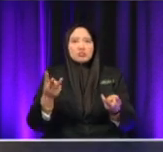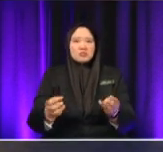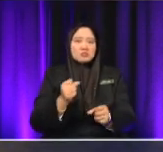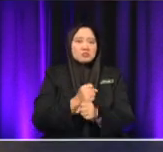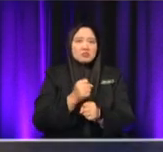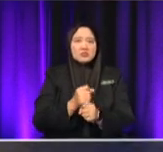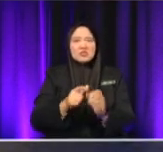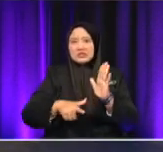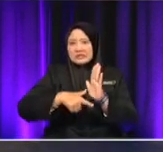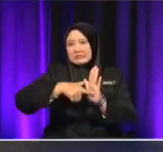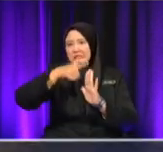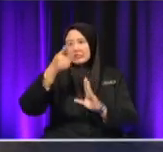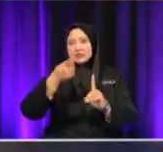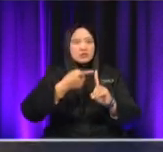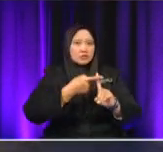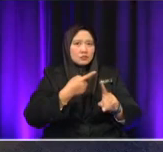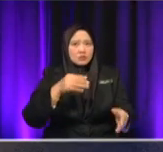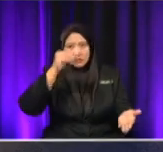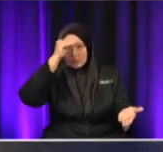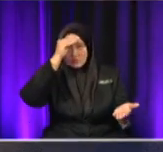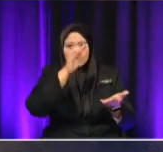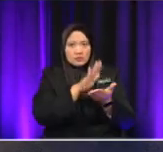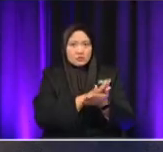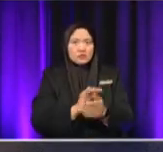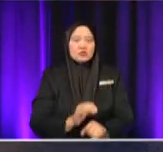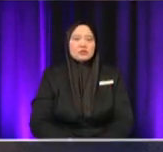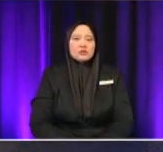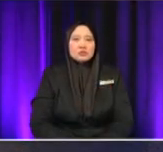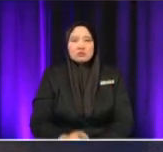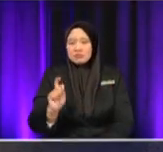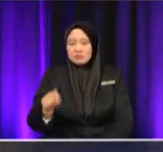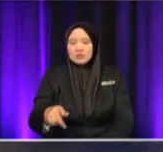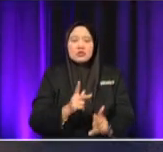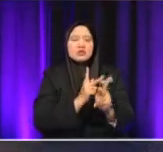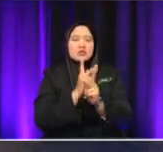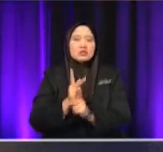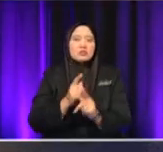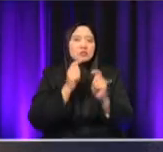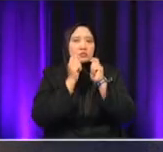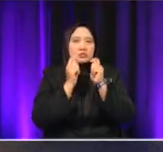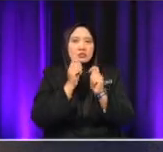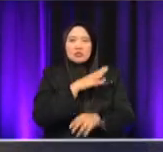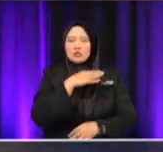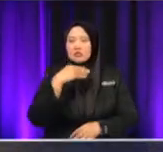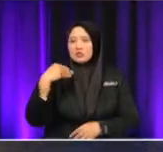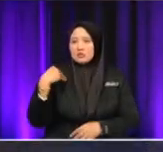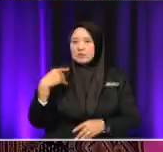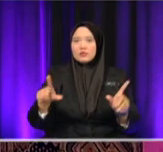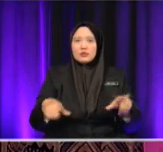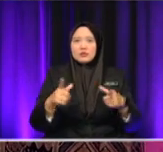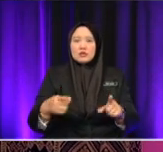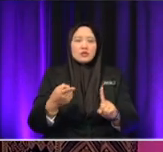sebagai seorang istri kita juga karena menjaga pertuturan dan perlakuan di hadapan suami kita Oke aku